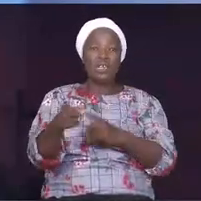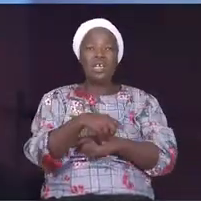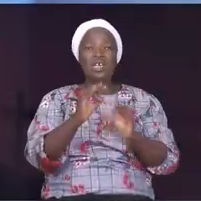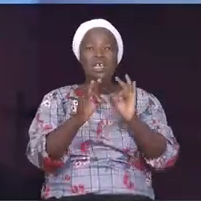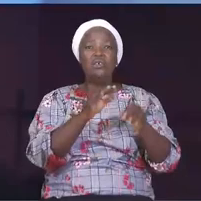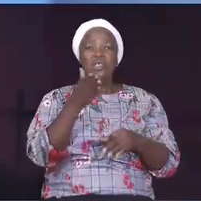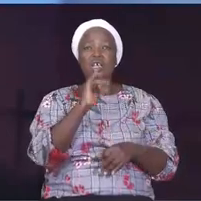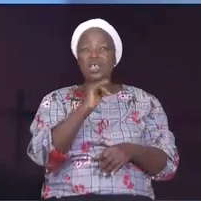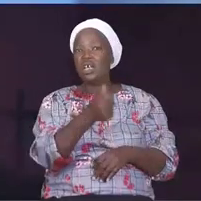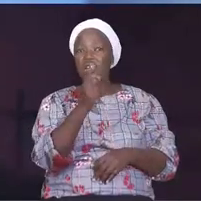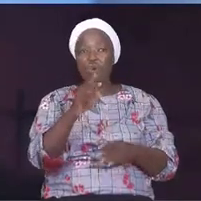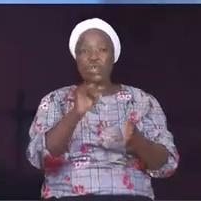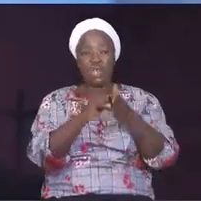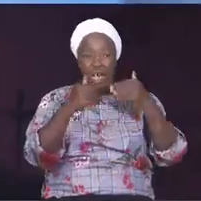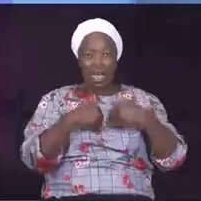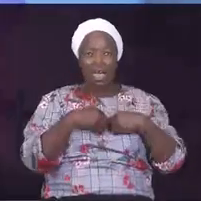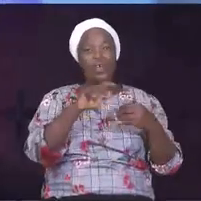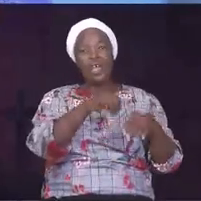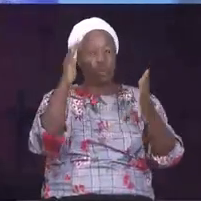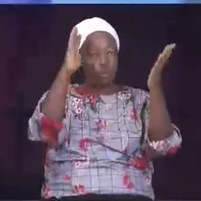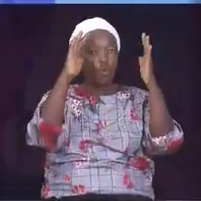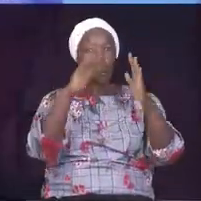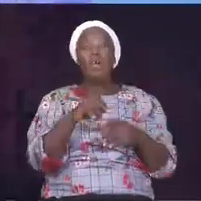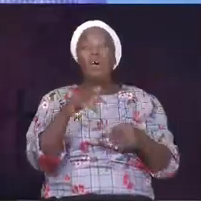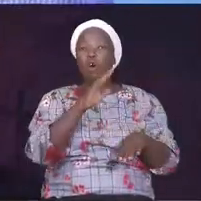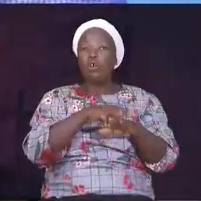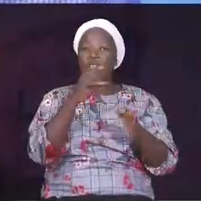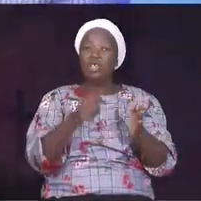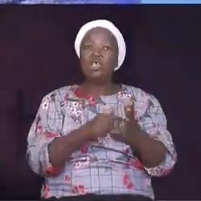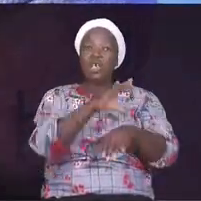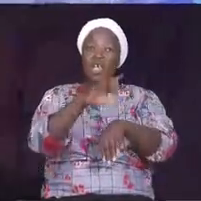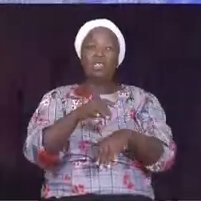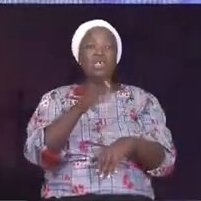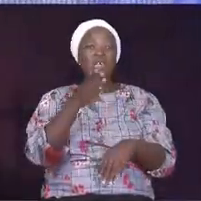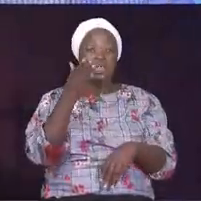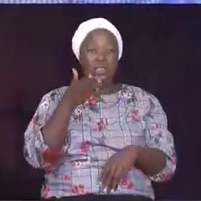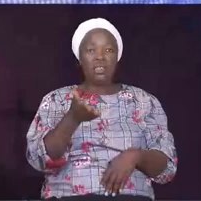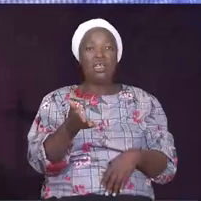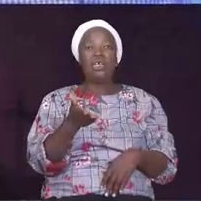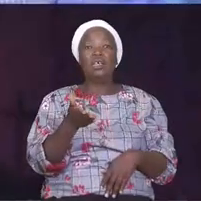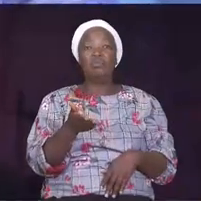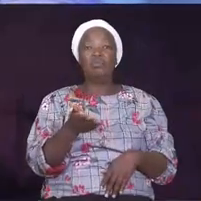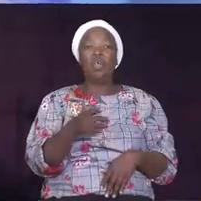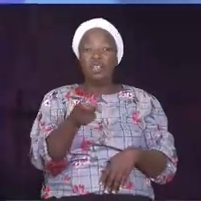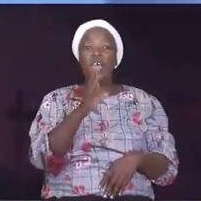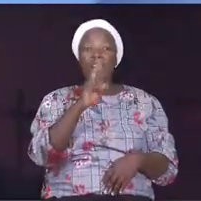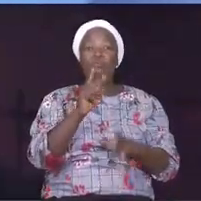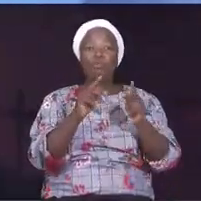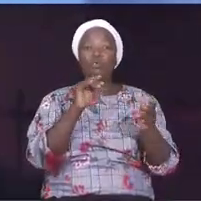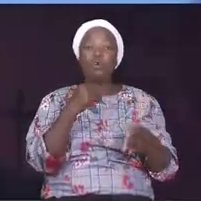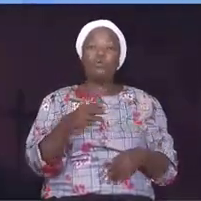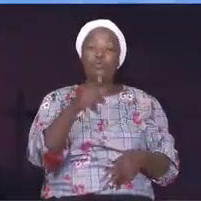de voir le Seigneur au dernier jour, s'il y a quelqu'un qui a d'espoir sur cette